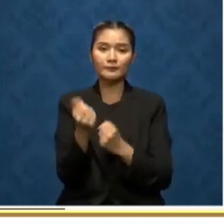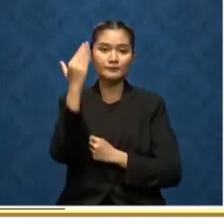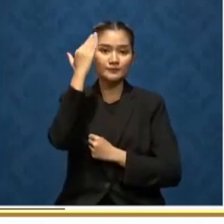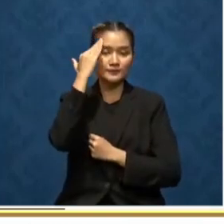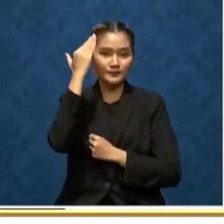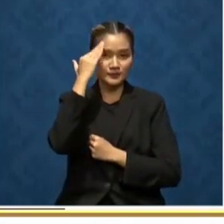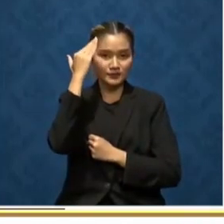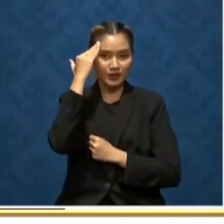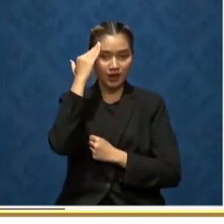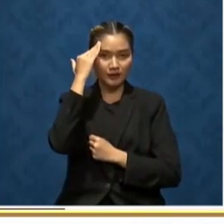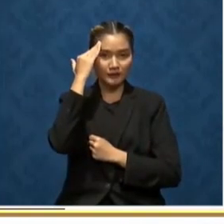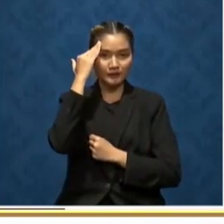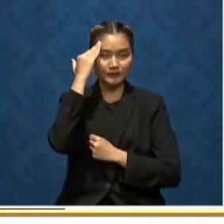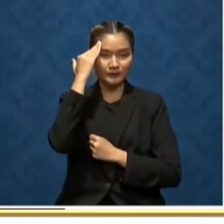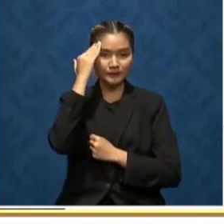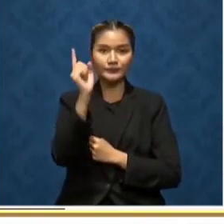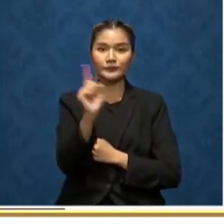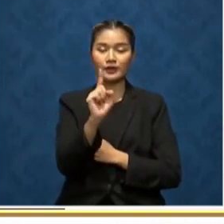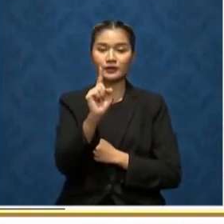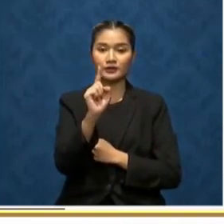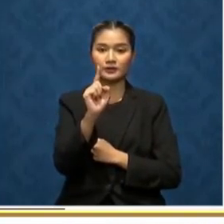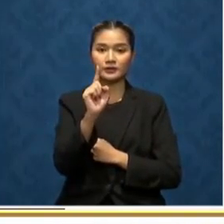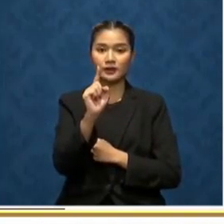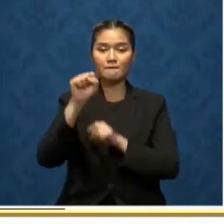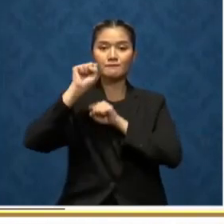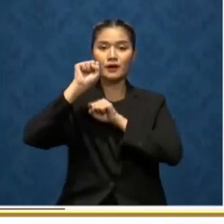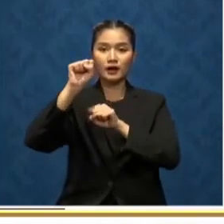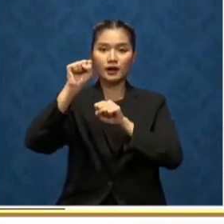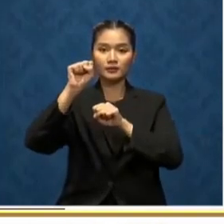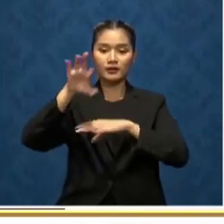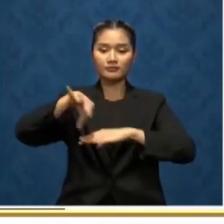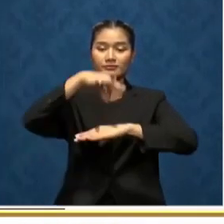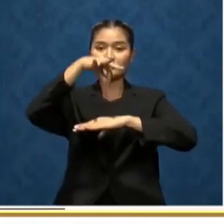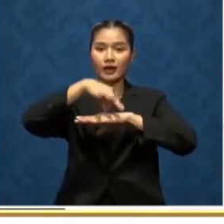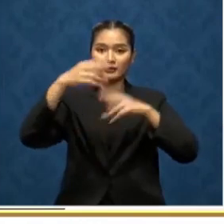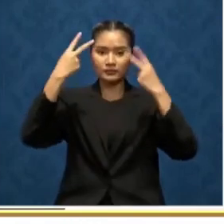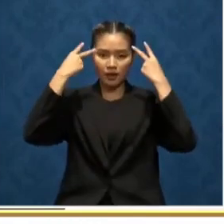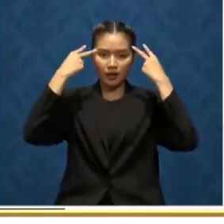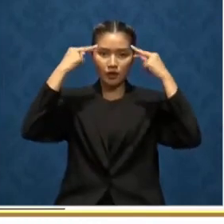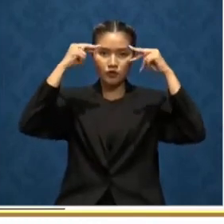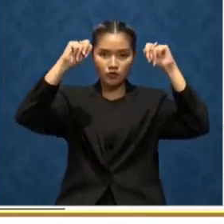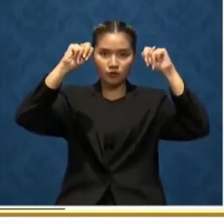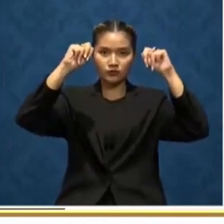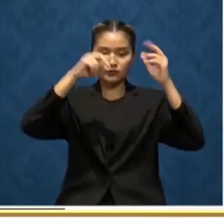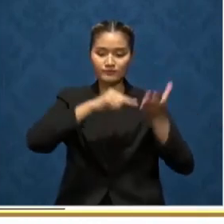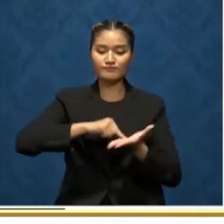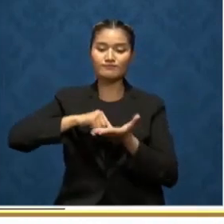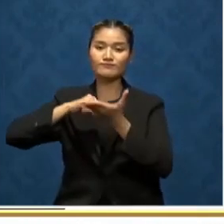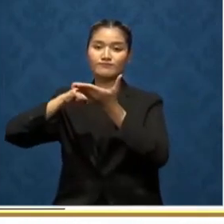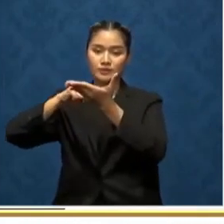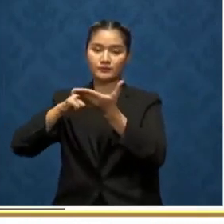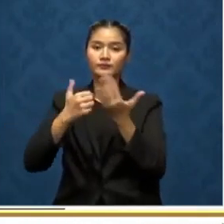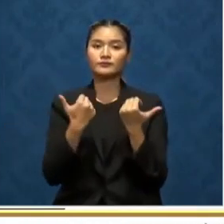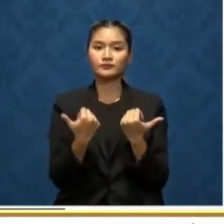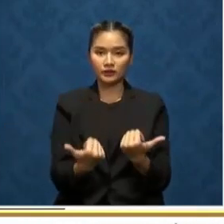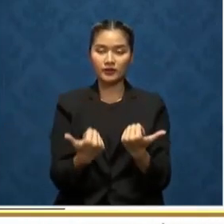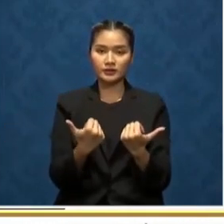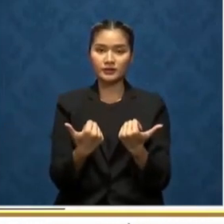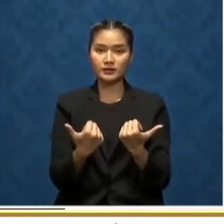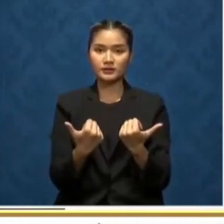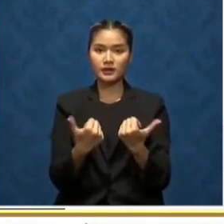ราชองค์การโปรดเกล้าประกาศแต่งตั้งนายกรัฐมนตรีด้วยได้มีพระบรมราชองค์การโปรดเ